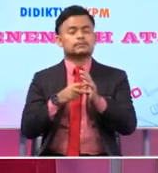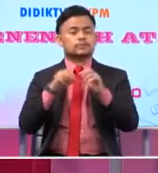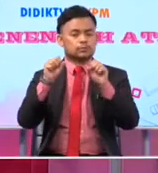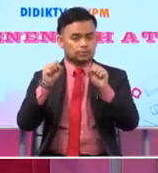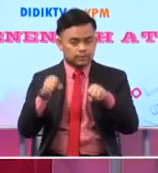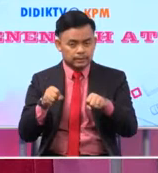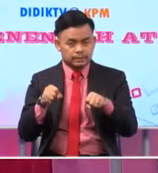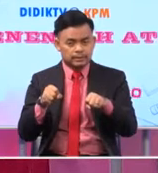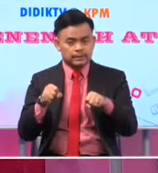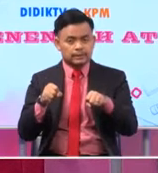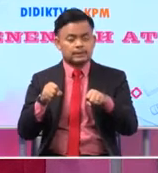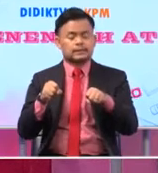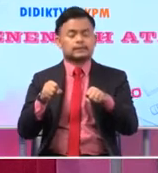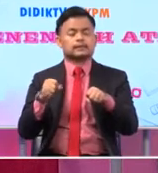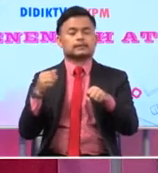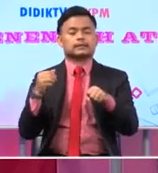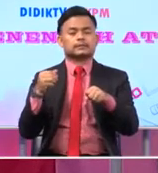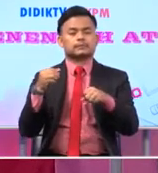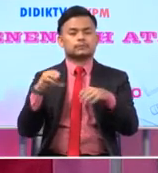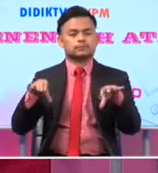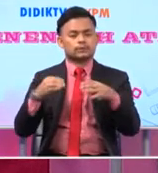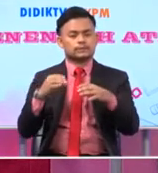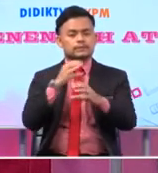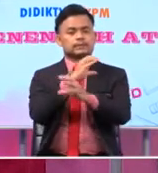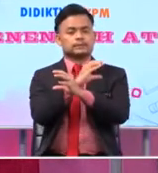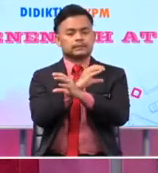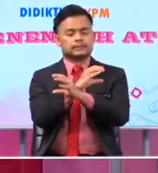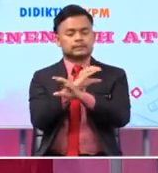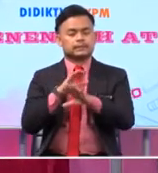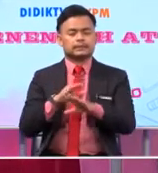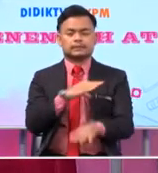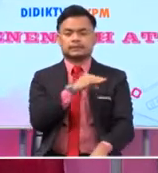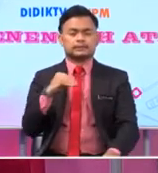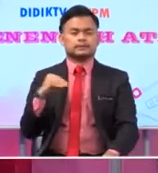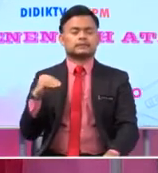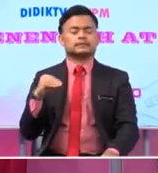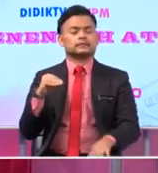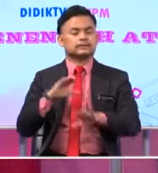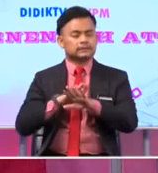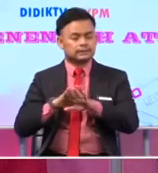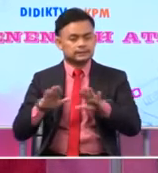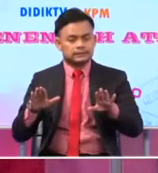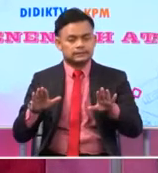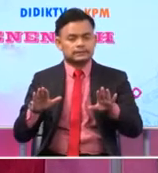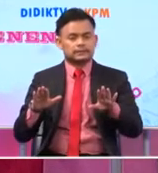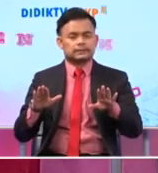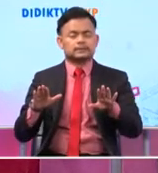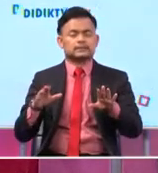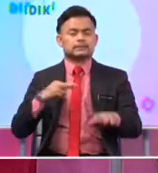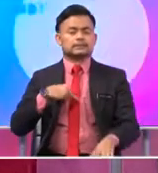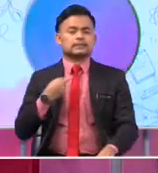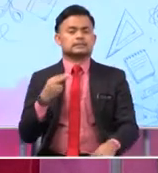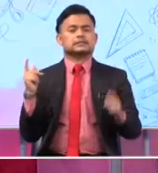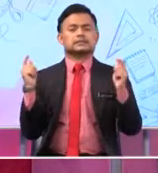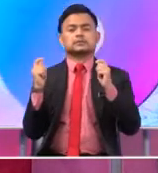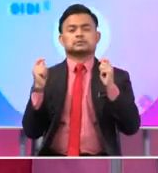dengan yakin dan tabah serta tidak mudah berputus asa dengan cabaran yang banyak macam tadikan